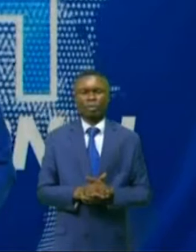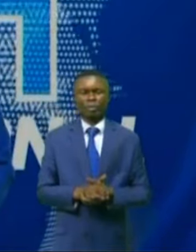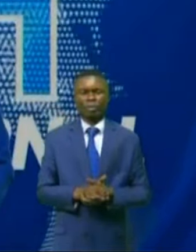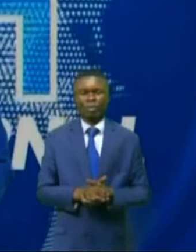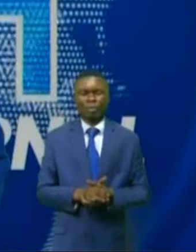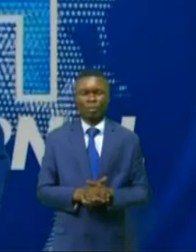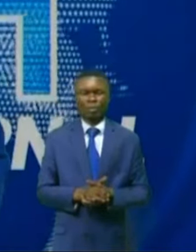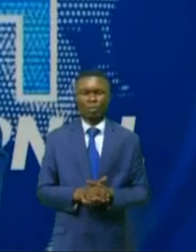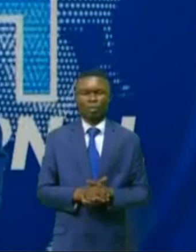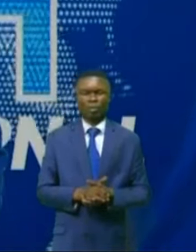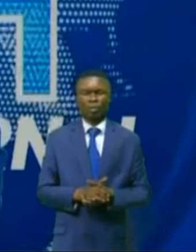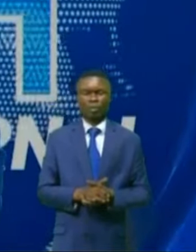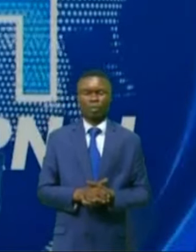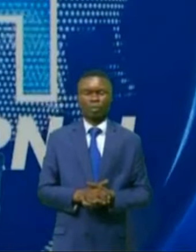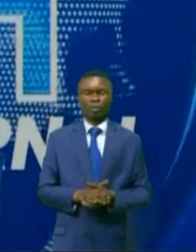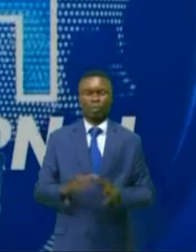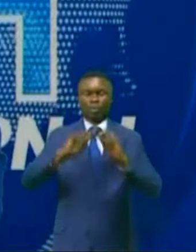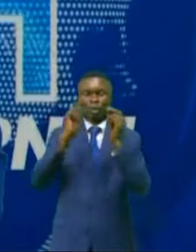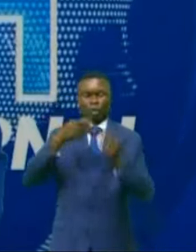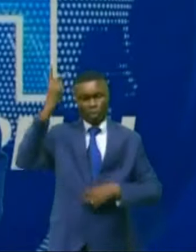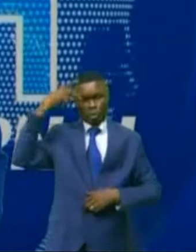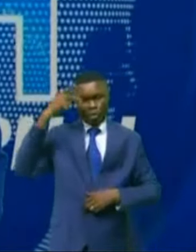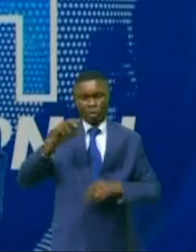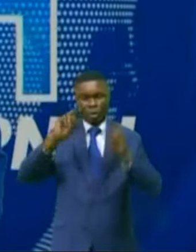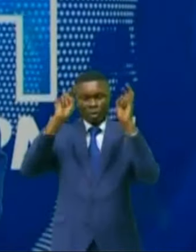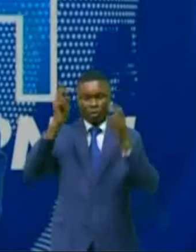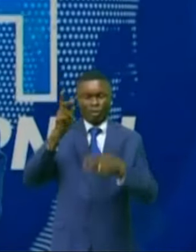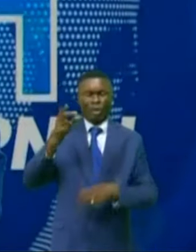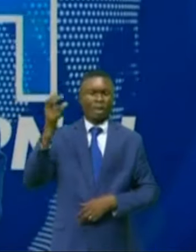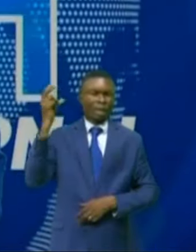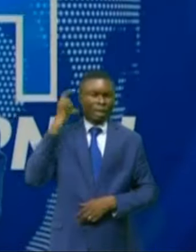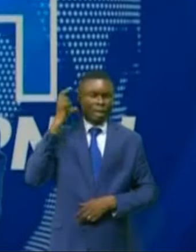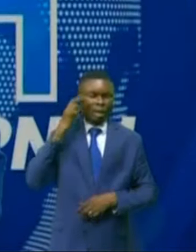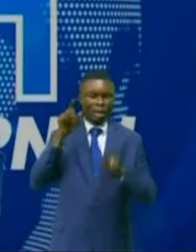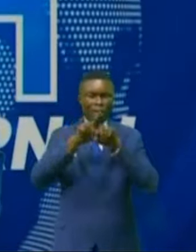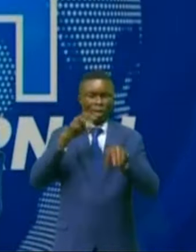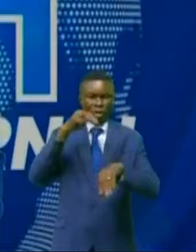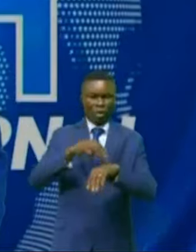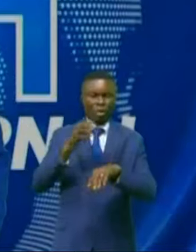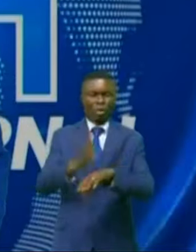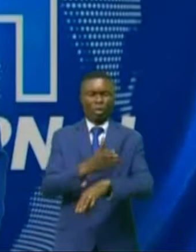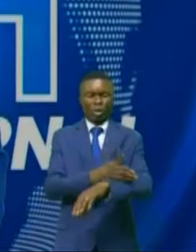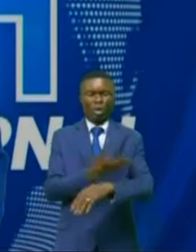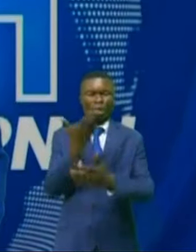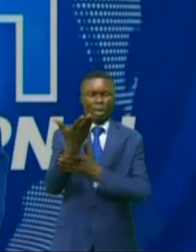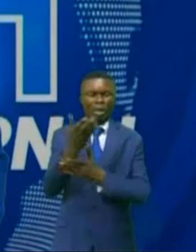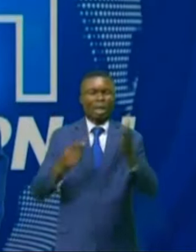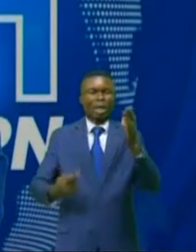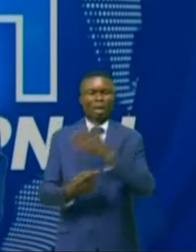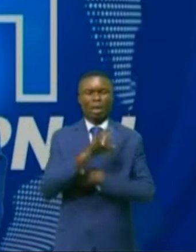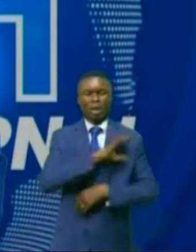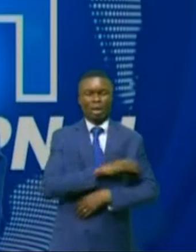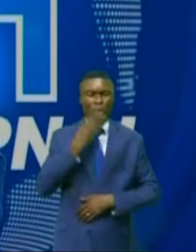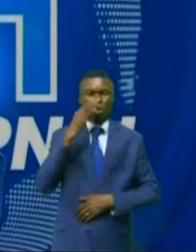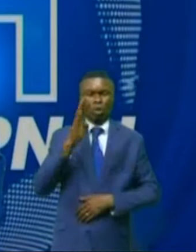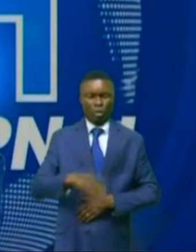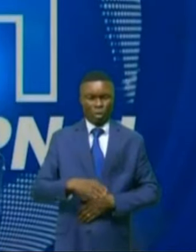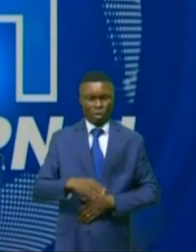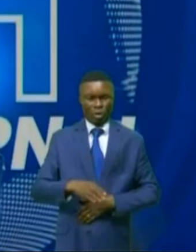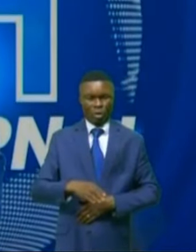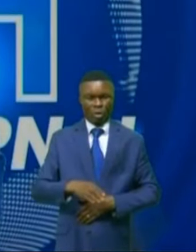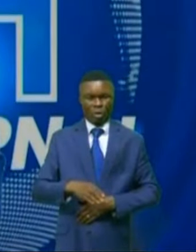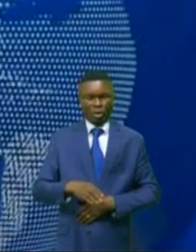Les fédéraux du parti présidentiel de la ville de Kananga et Matadi montent au créneau pour dénoncer le comportement